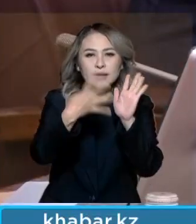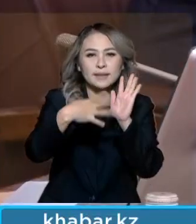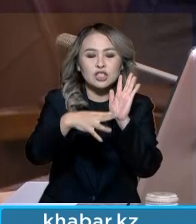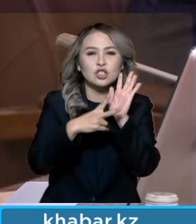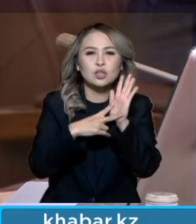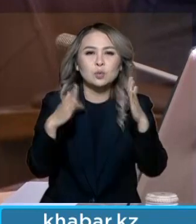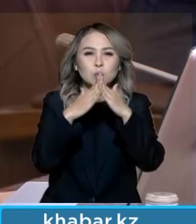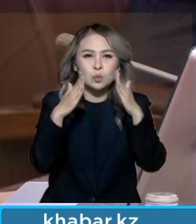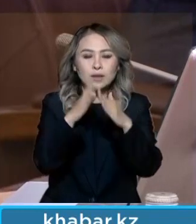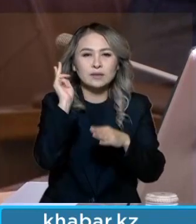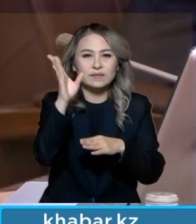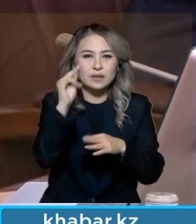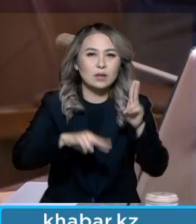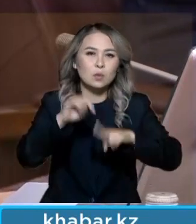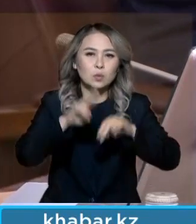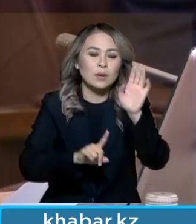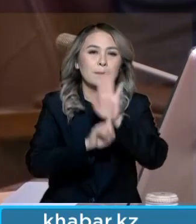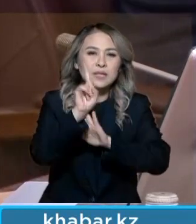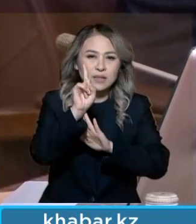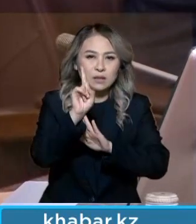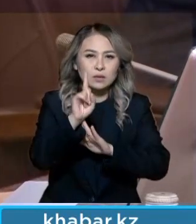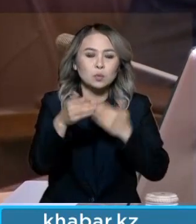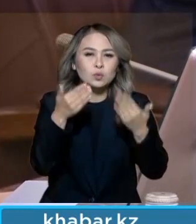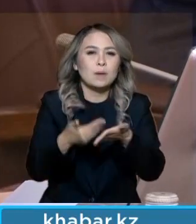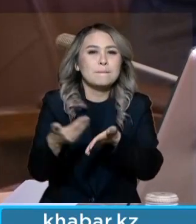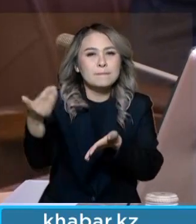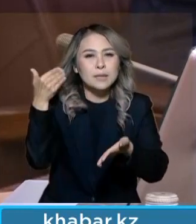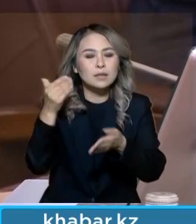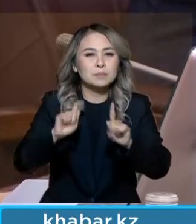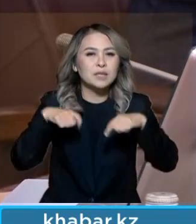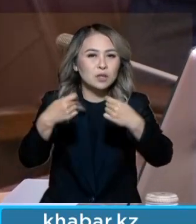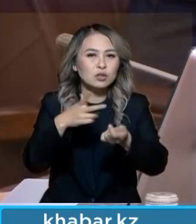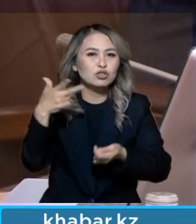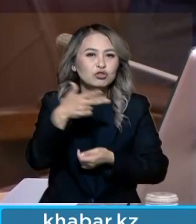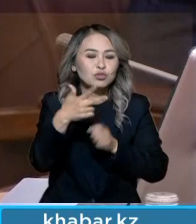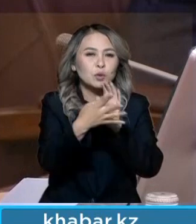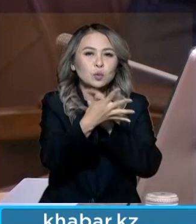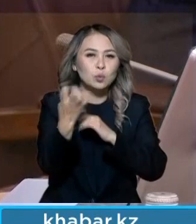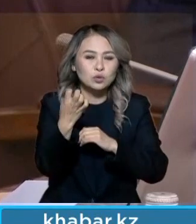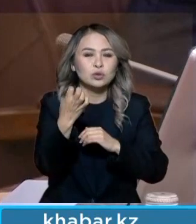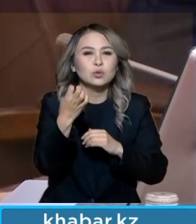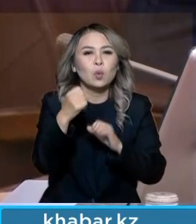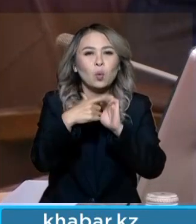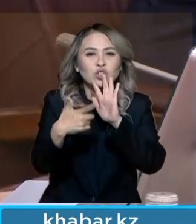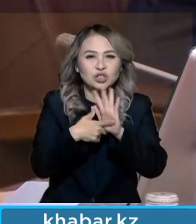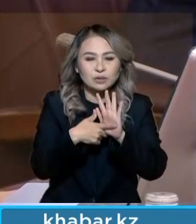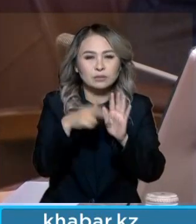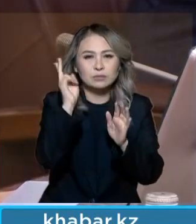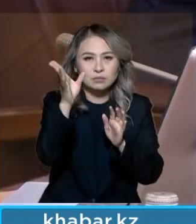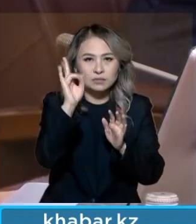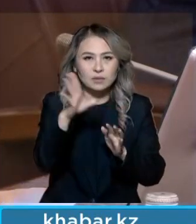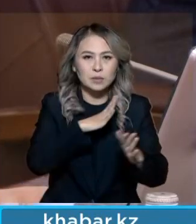1847 үй мен пәтердің құрылысы басталды. Бұрын пайдалануға берілген 3417 пәтер мен